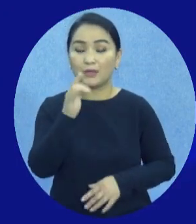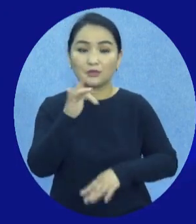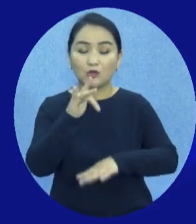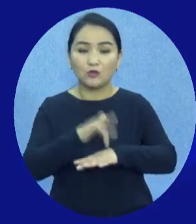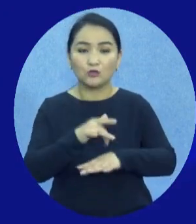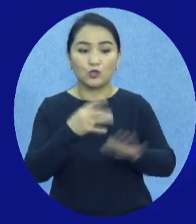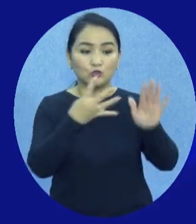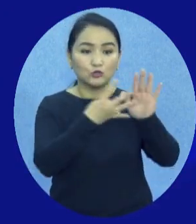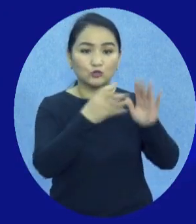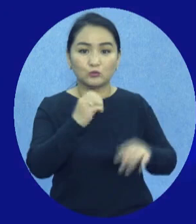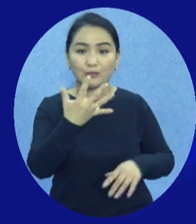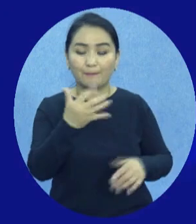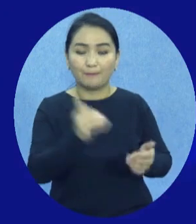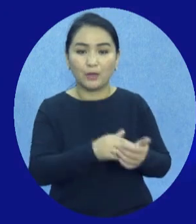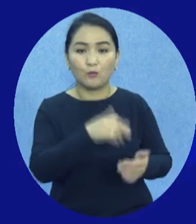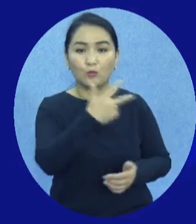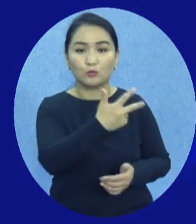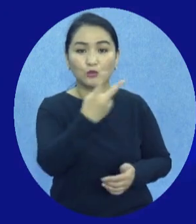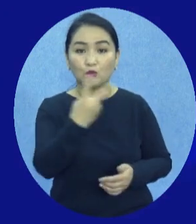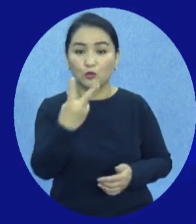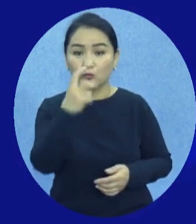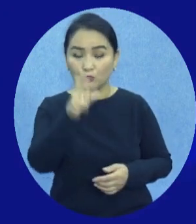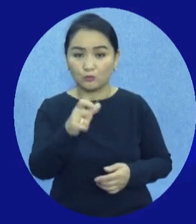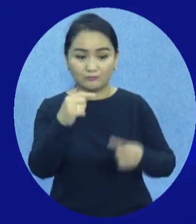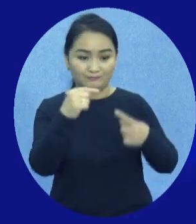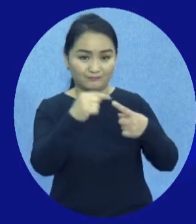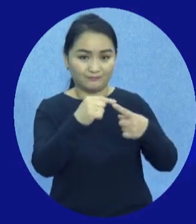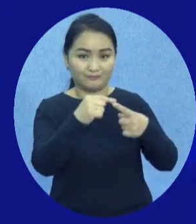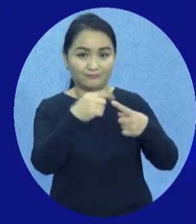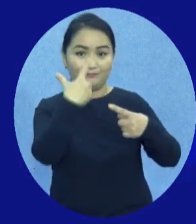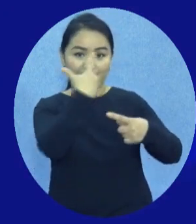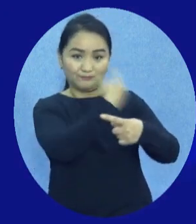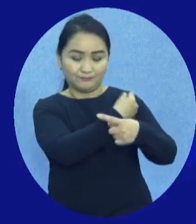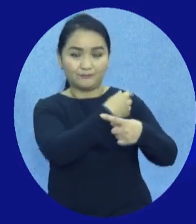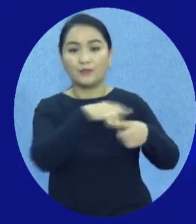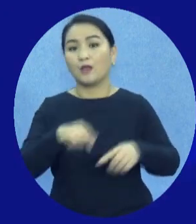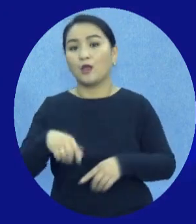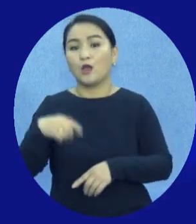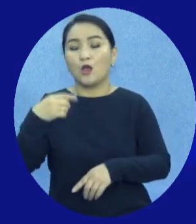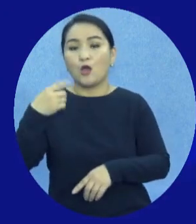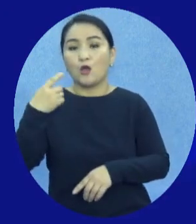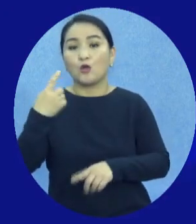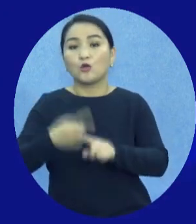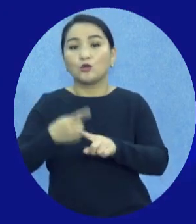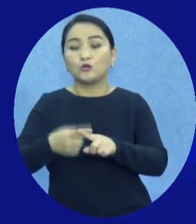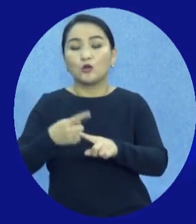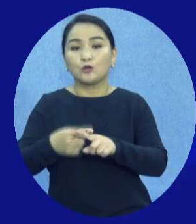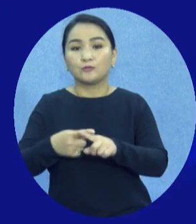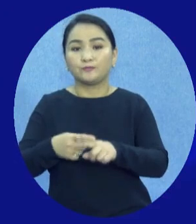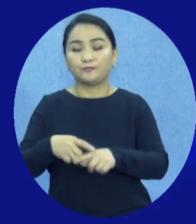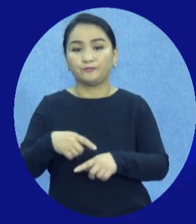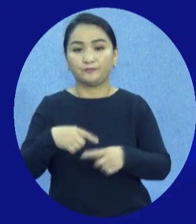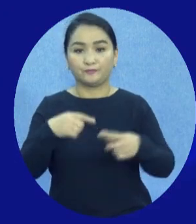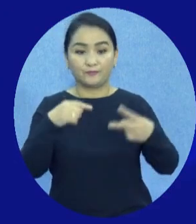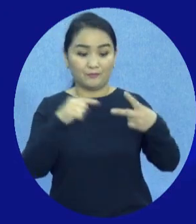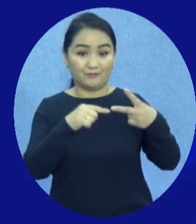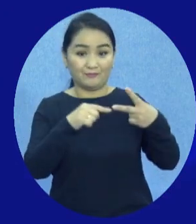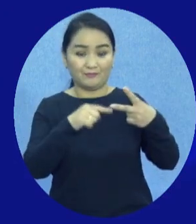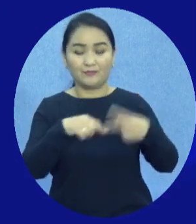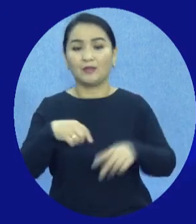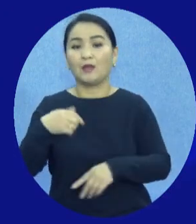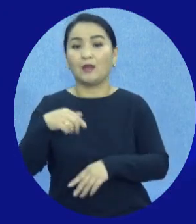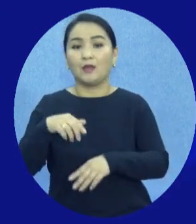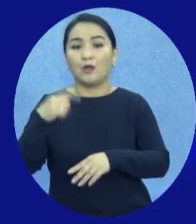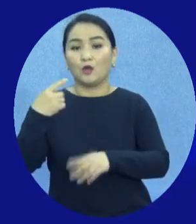хүн 1-р тундаа, за харин хөдөө орон нутагт 2-р тундаа, уучлаарай 2-р тундаа Улаанбаатар хамрагдсан. За мөн хөдөө орон нутагт 2-р тундаа